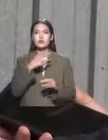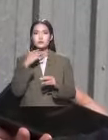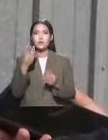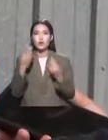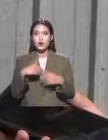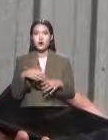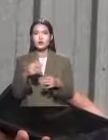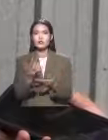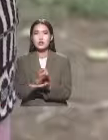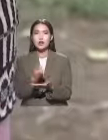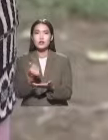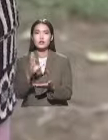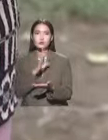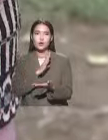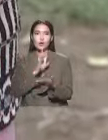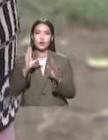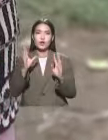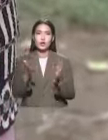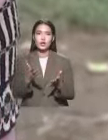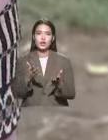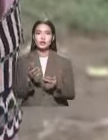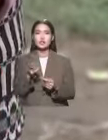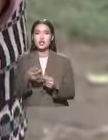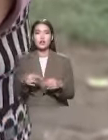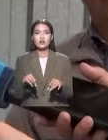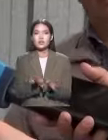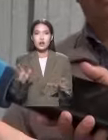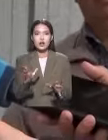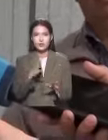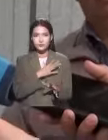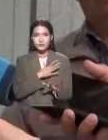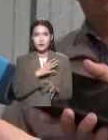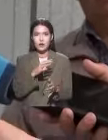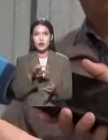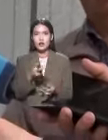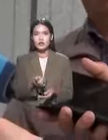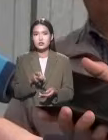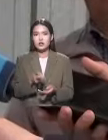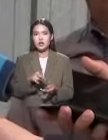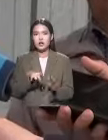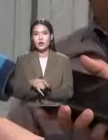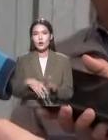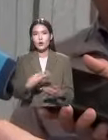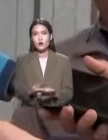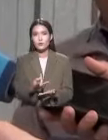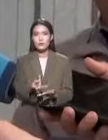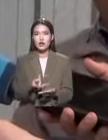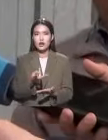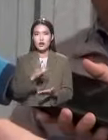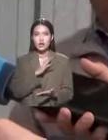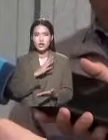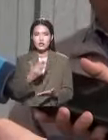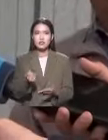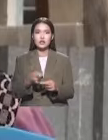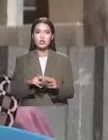жабық болған дегенге мен сенбеймін. 1-2 сағатта жатқан сияқты. Өйткені ол басында астында жатқан кезде олар бір ашып қарағанда бала